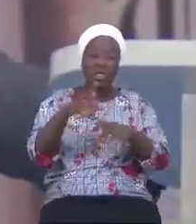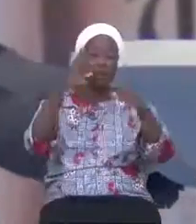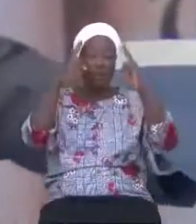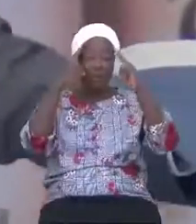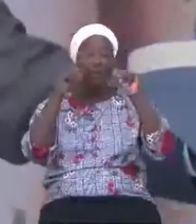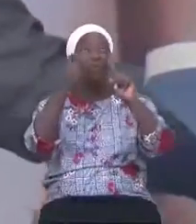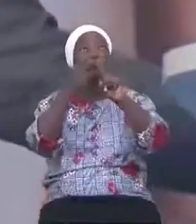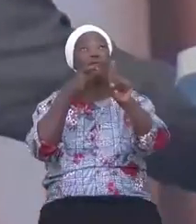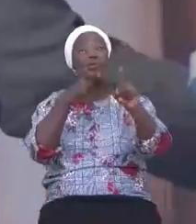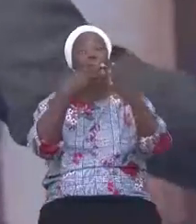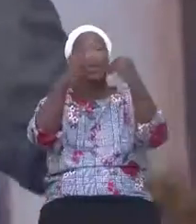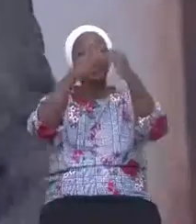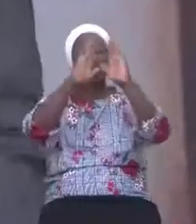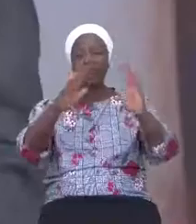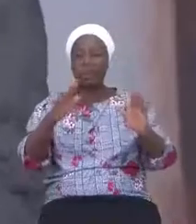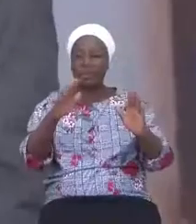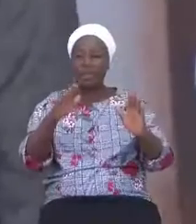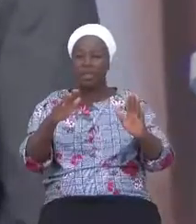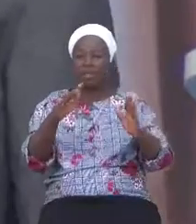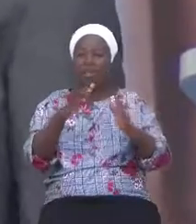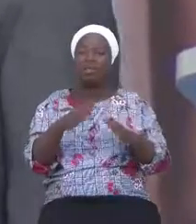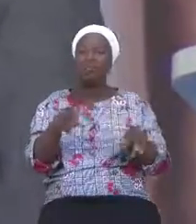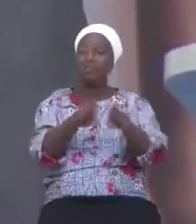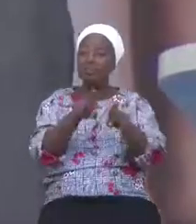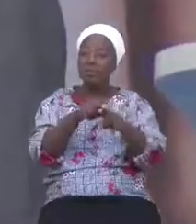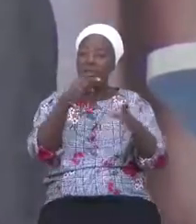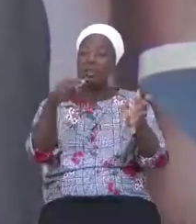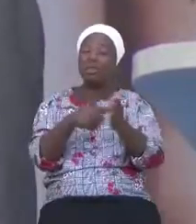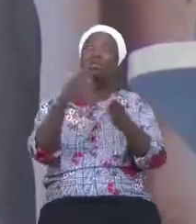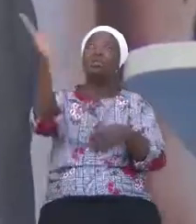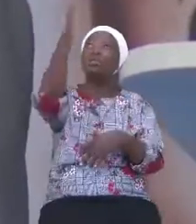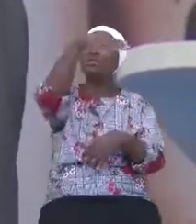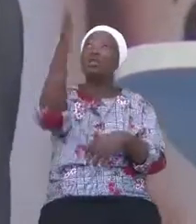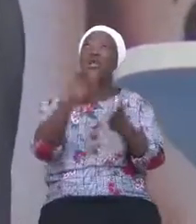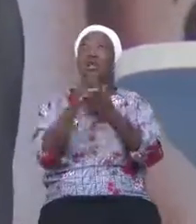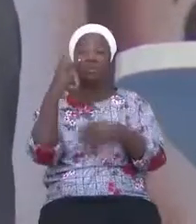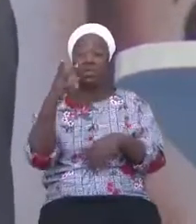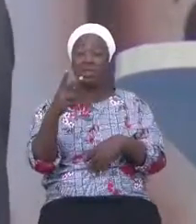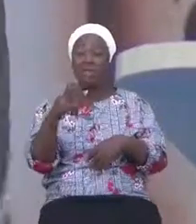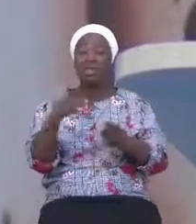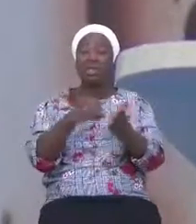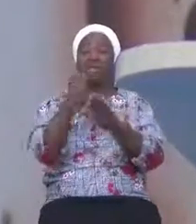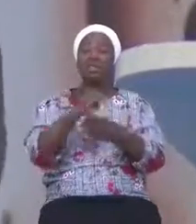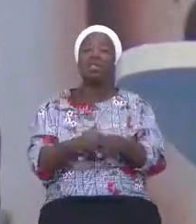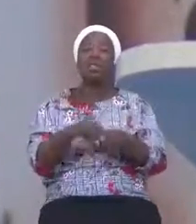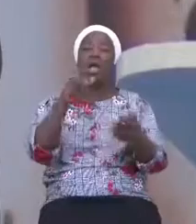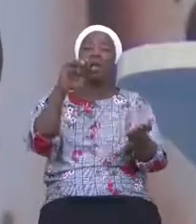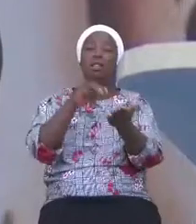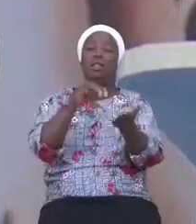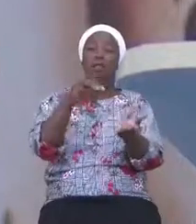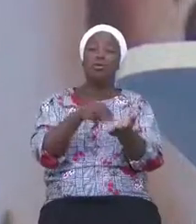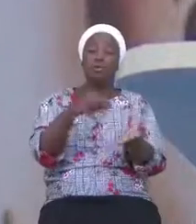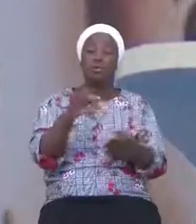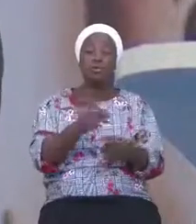envoyé Moïse du ciel. Même le ciel que vous voyez là, c'est à des milliers de kilomètres de